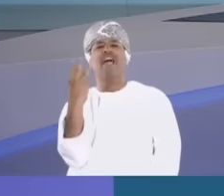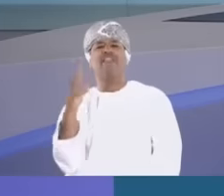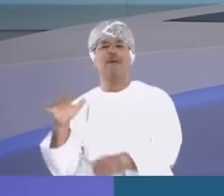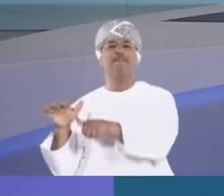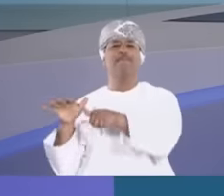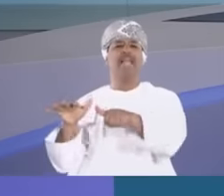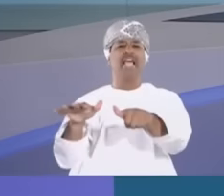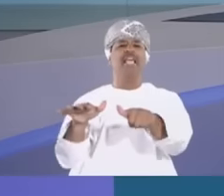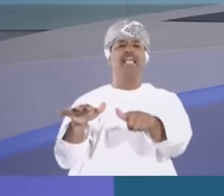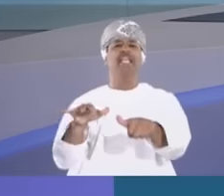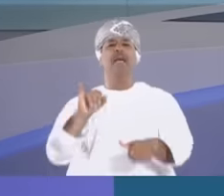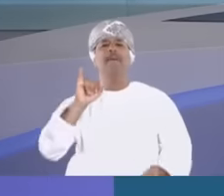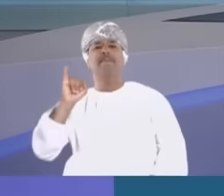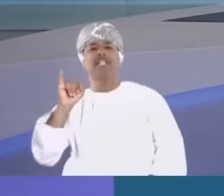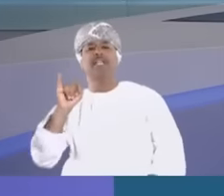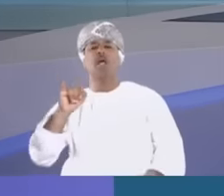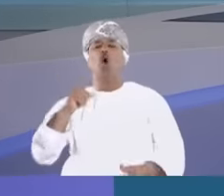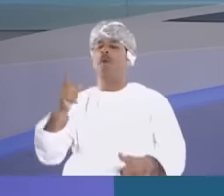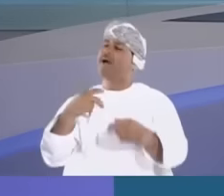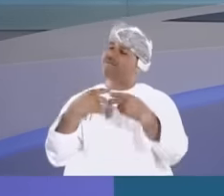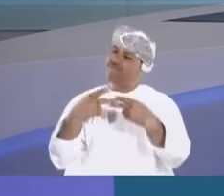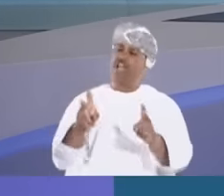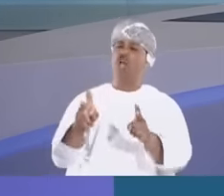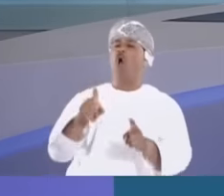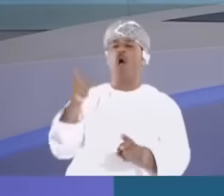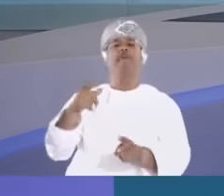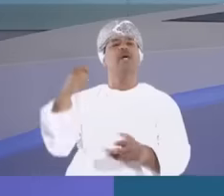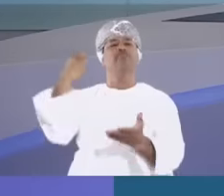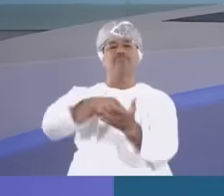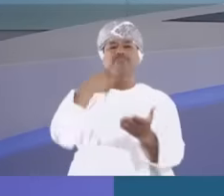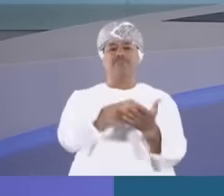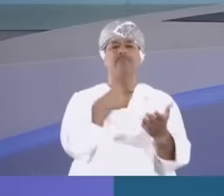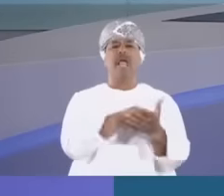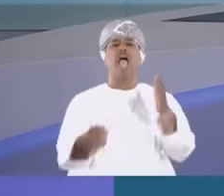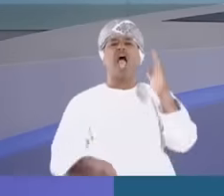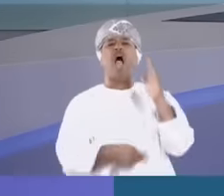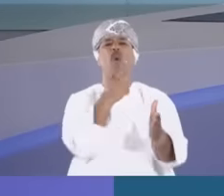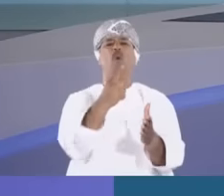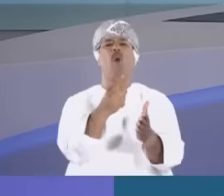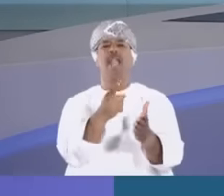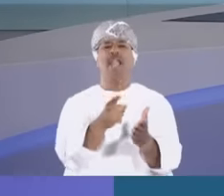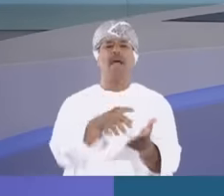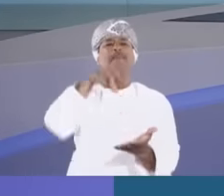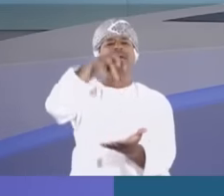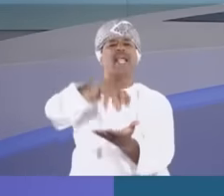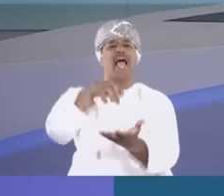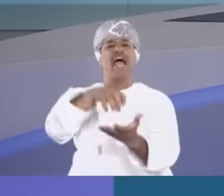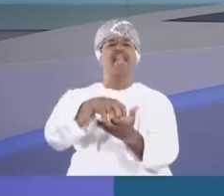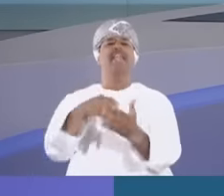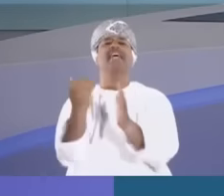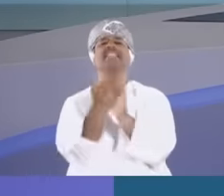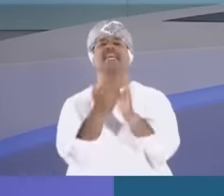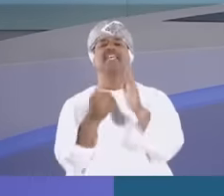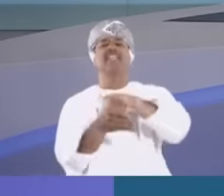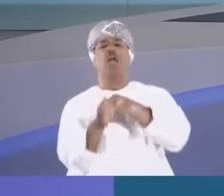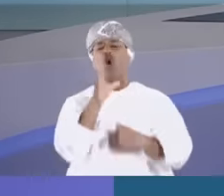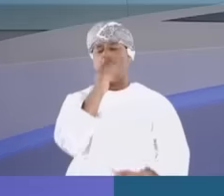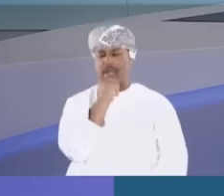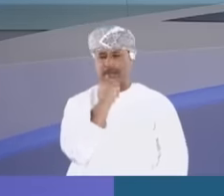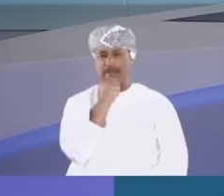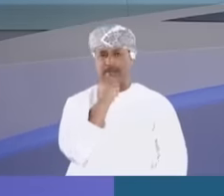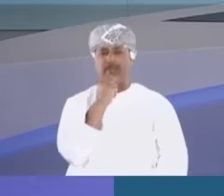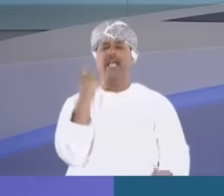مربع يتم فتحها أمام المستثمرين في أول ميناء بري على مستوى السلطنة. اللقاء ناقش